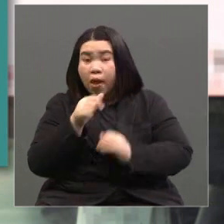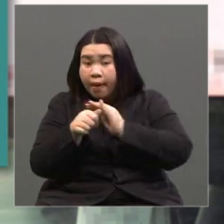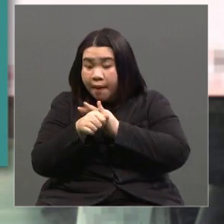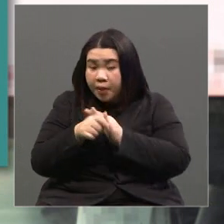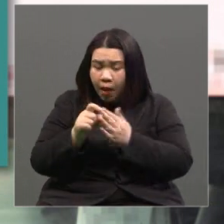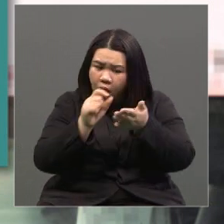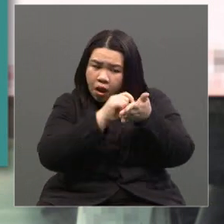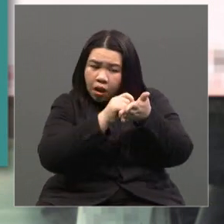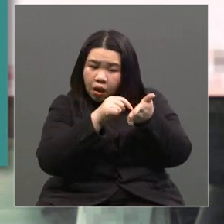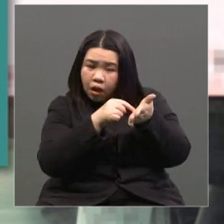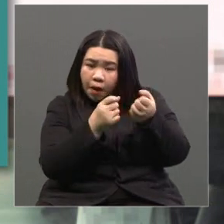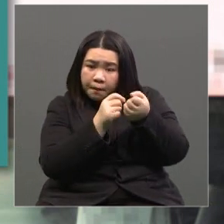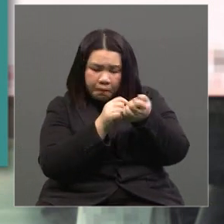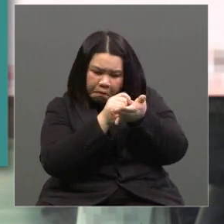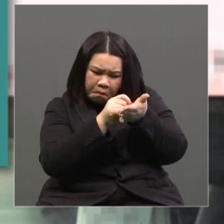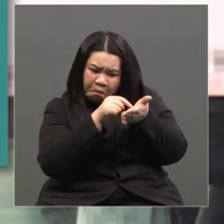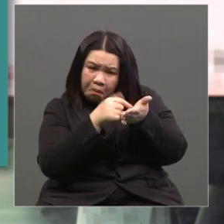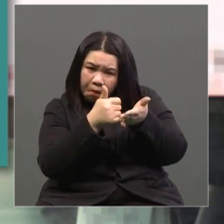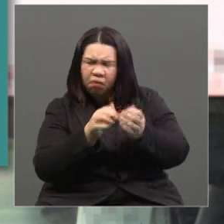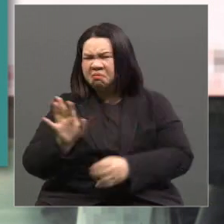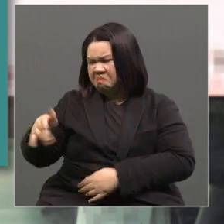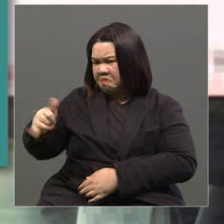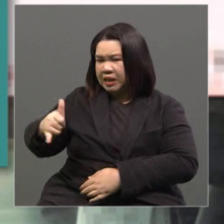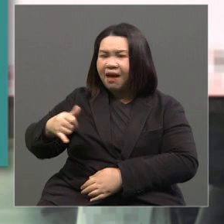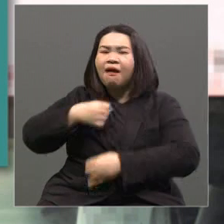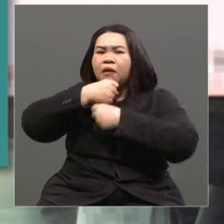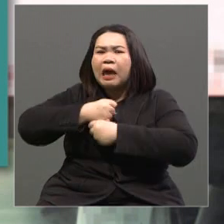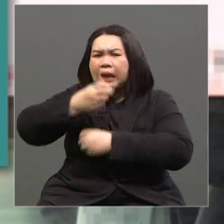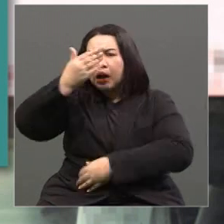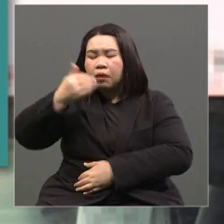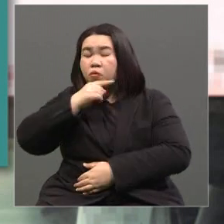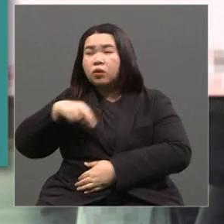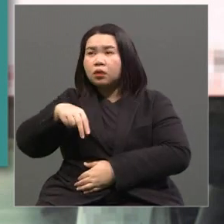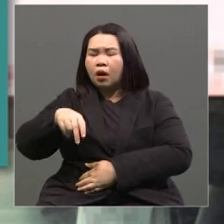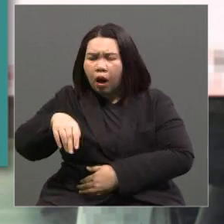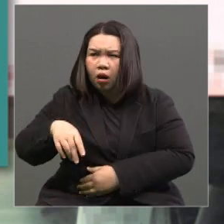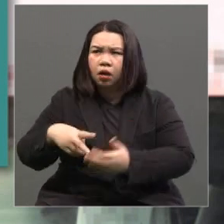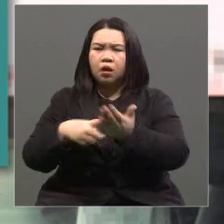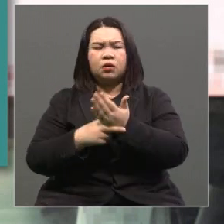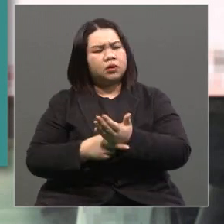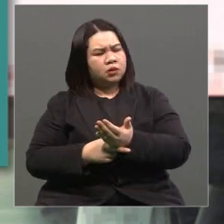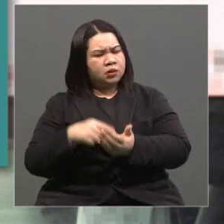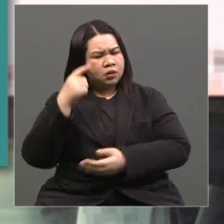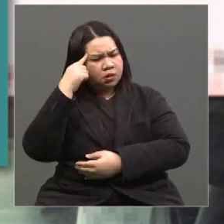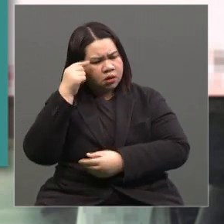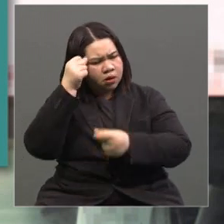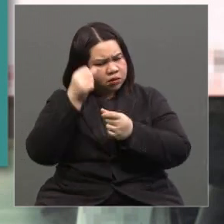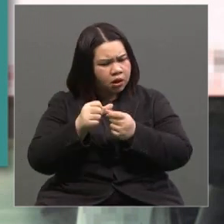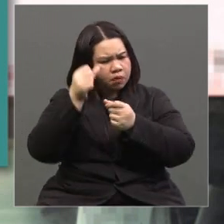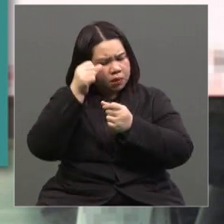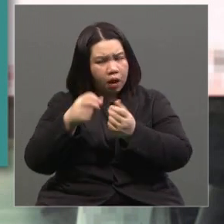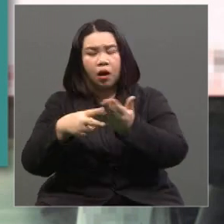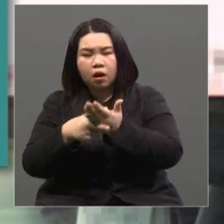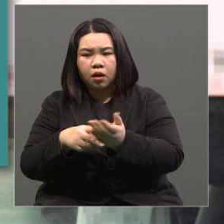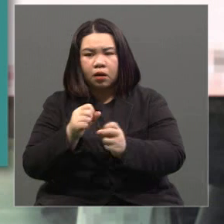ล่ะคือมันจำไม่ได้คือบางทีผู้เฒ่าผู้แก่ลืมคือสะดุดนิดนึงบางทีดิฉันก็ลืมแล้วนะว่าไอ้ที่ท่องอยู่เนี่ยมันเป็นหมายเลขอะไร